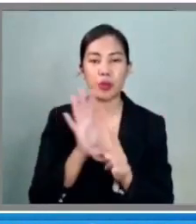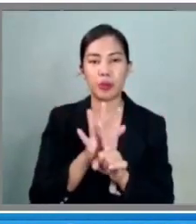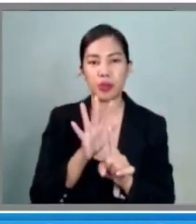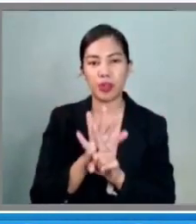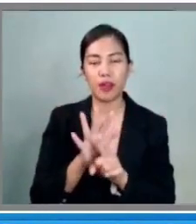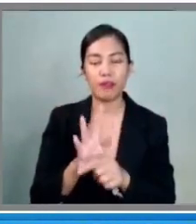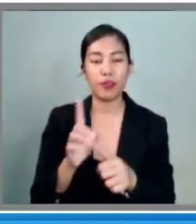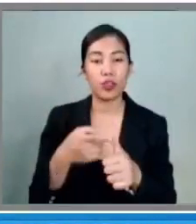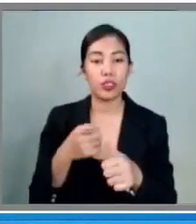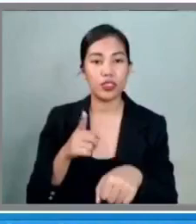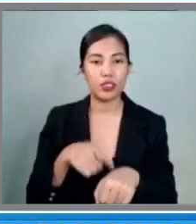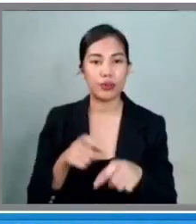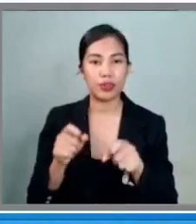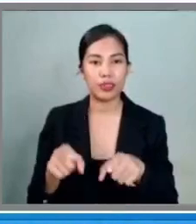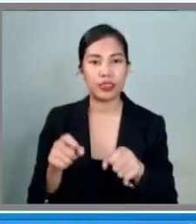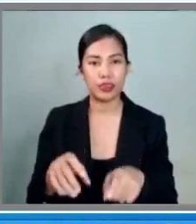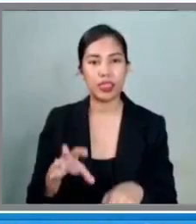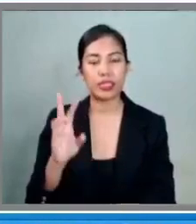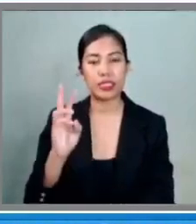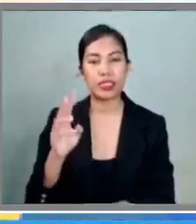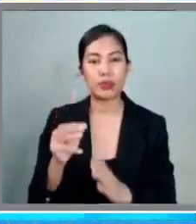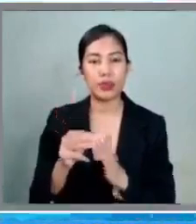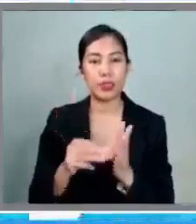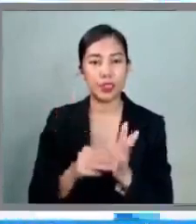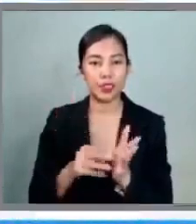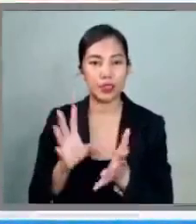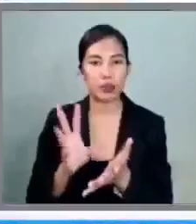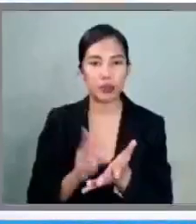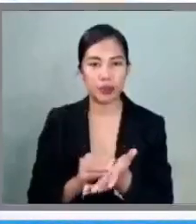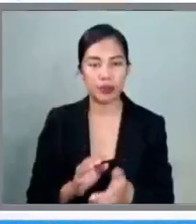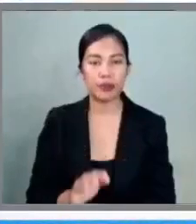over 6 million copies.